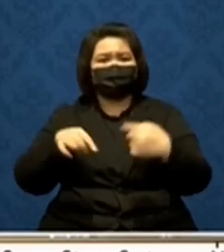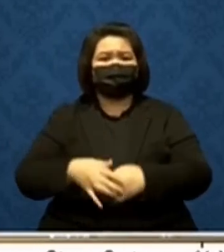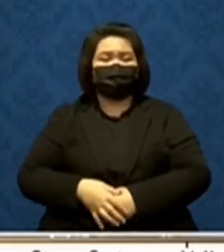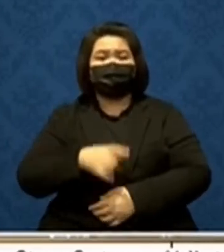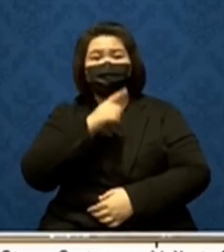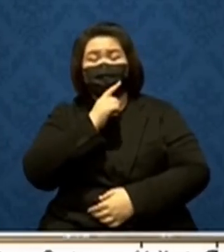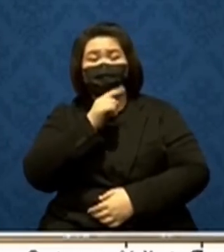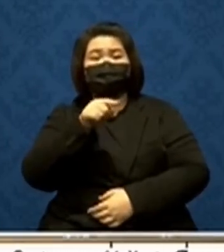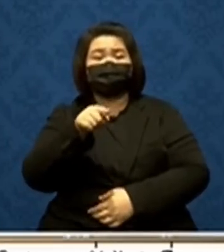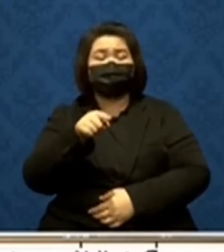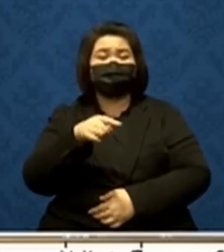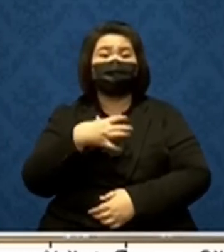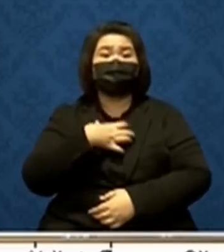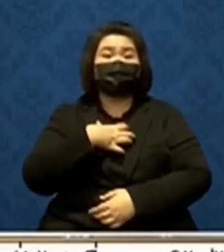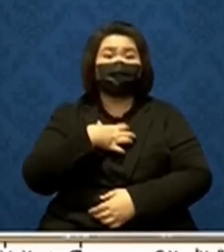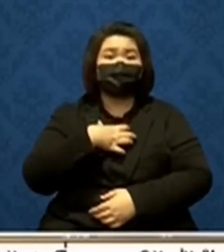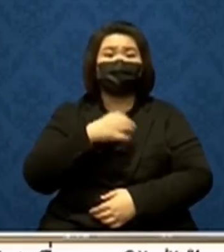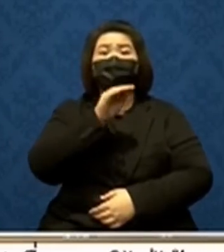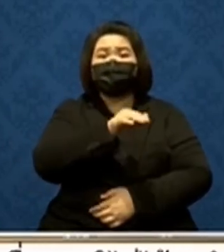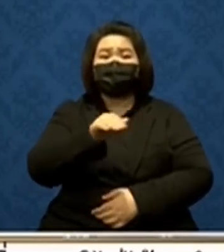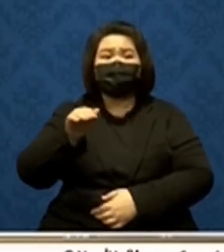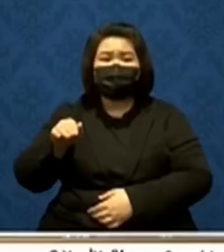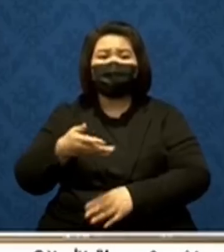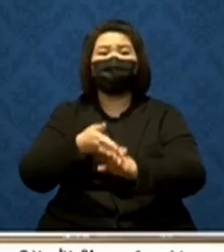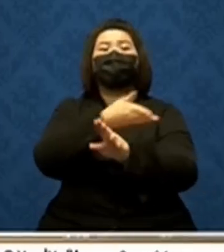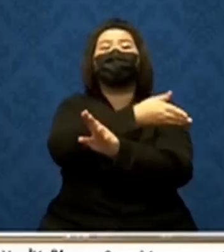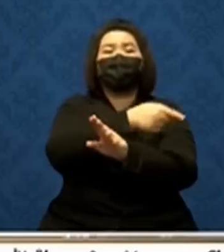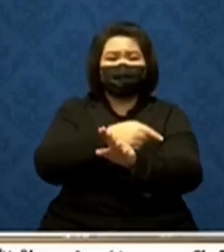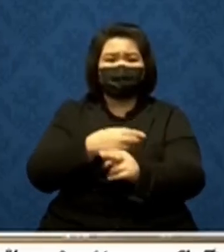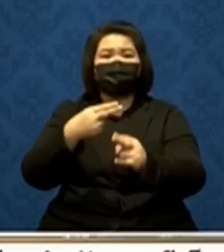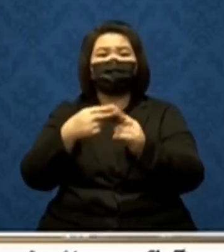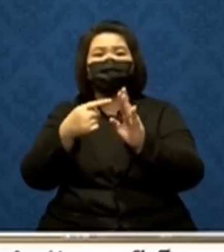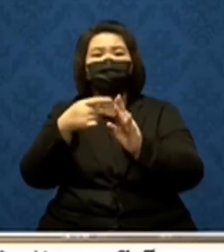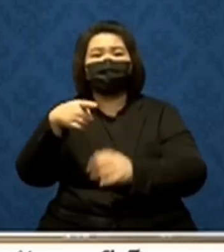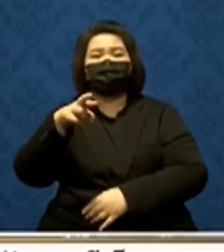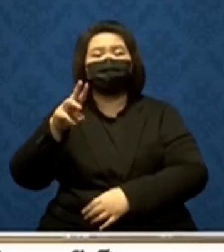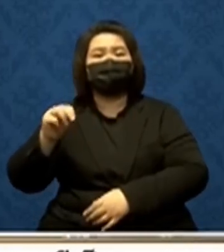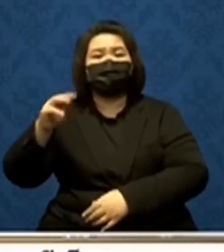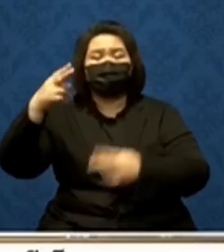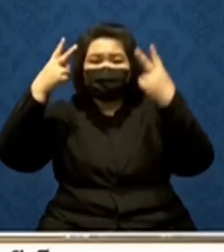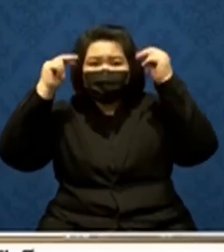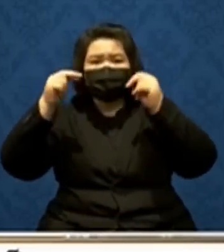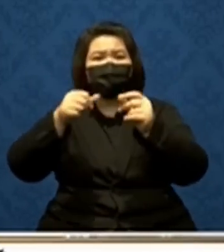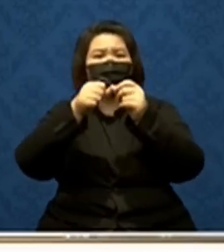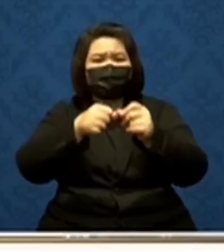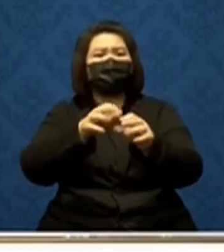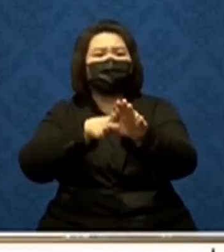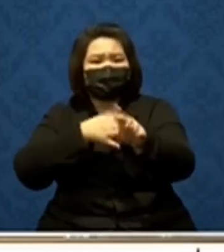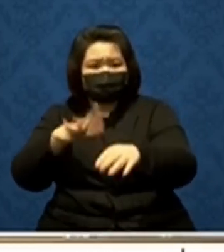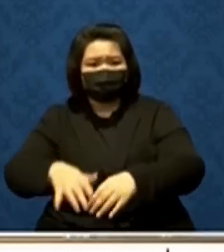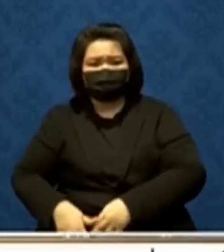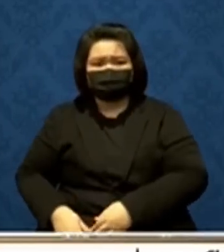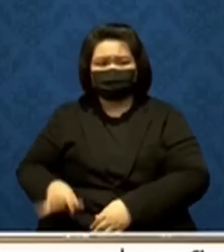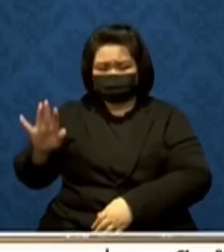ท่านจะทวงก็ใกล้ทวงมาตั้งแต่ยุคคนอื่นเต็มเลยมึงก็ติดนี่มาทั้งนั้นแหละฉันสมเกียรติครับ